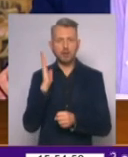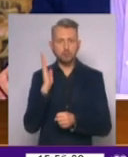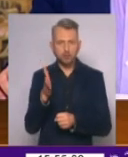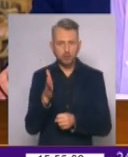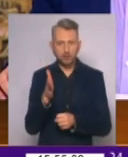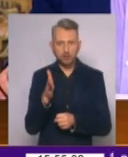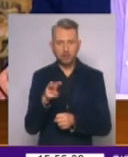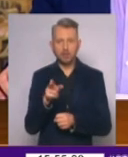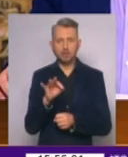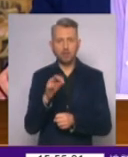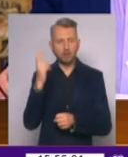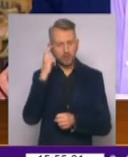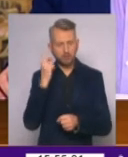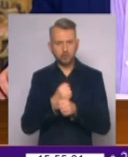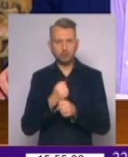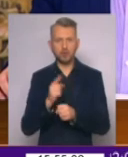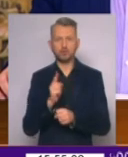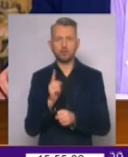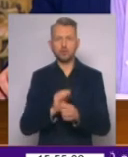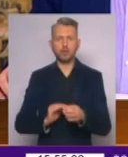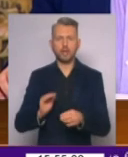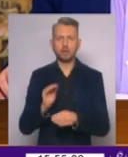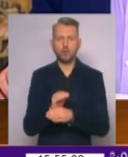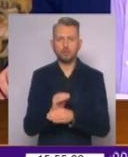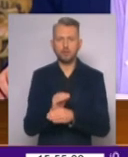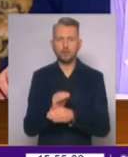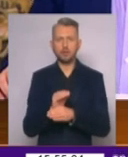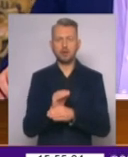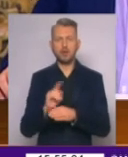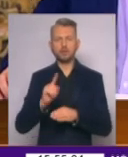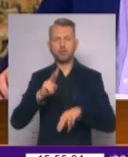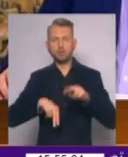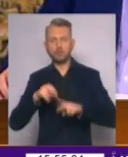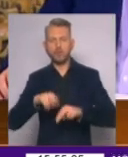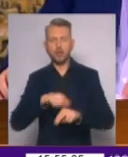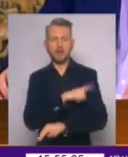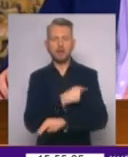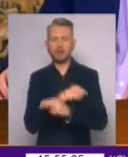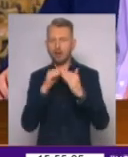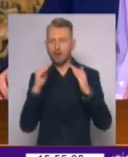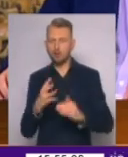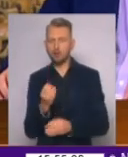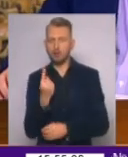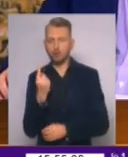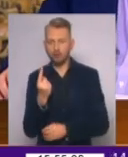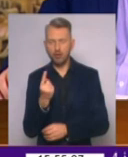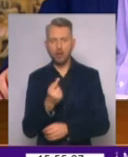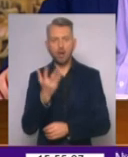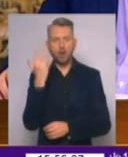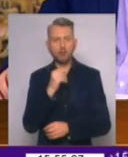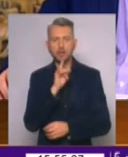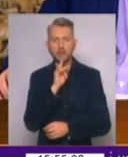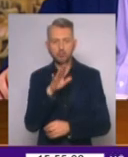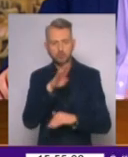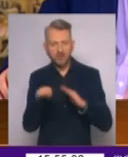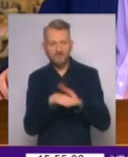по Києву, щоб додатково вибудували лікарню ще одну, або коли не буде відомчих